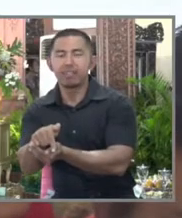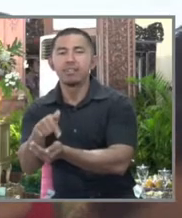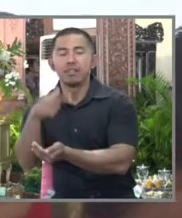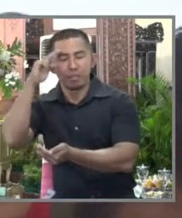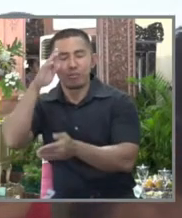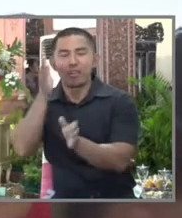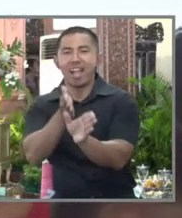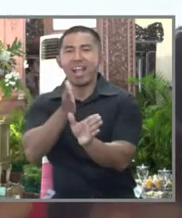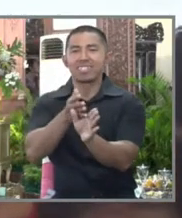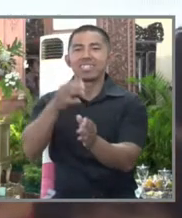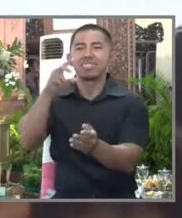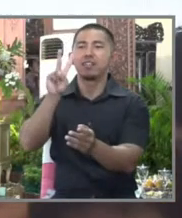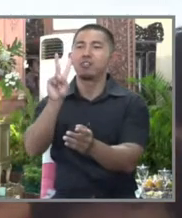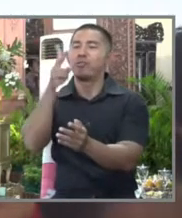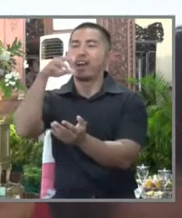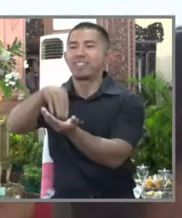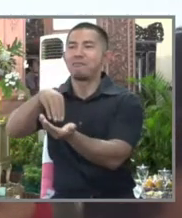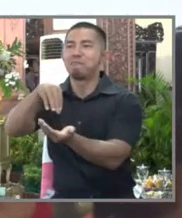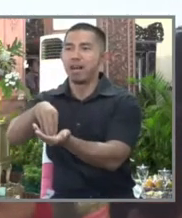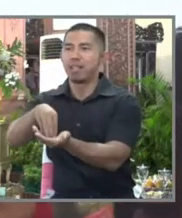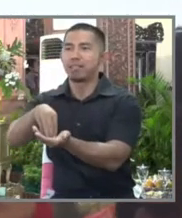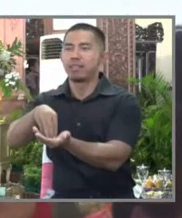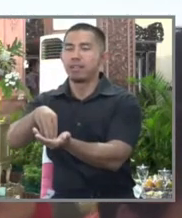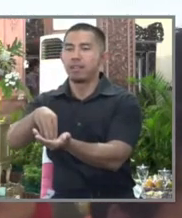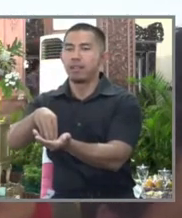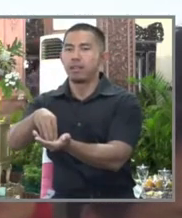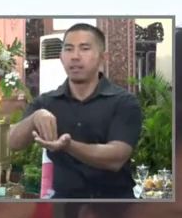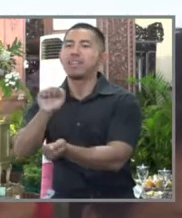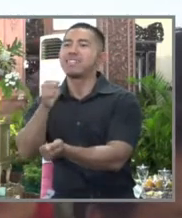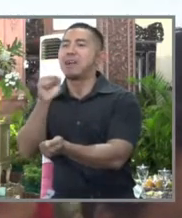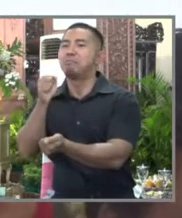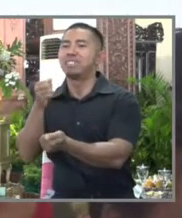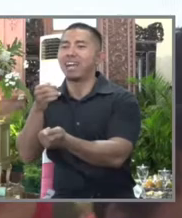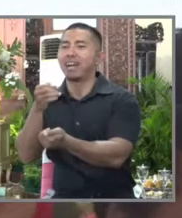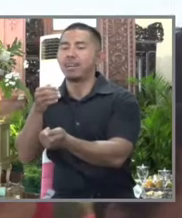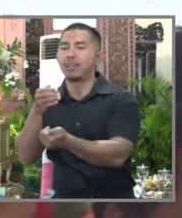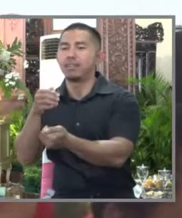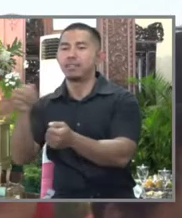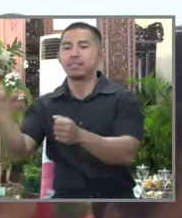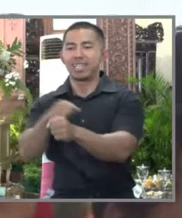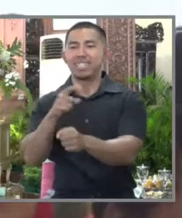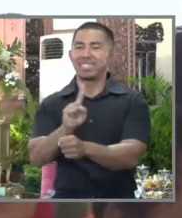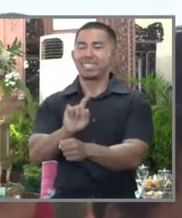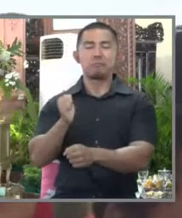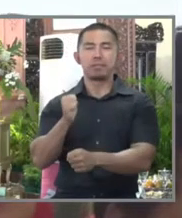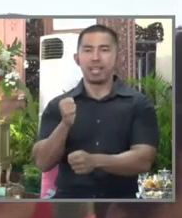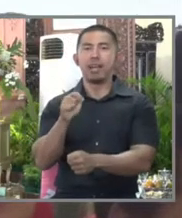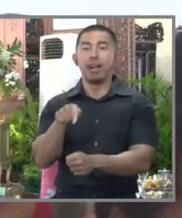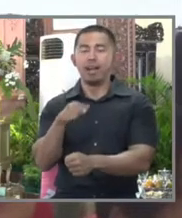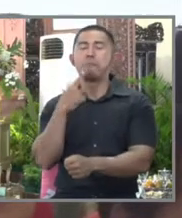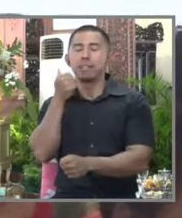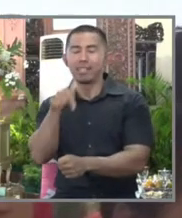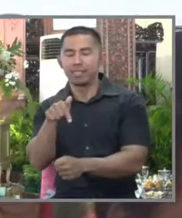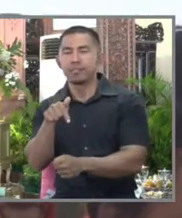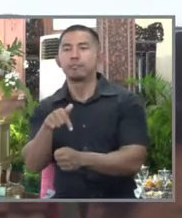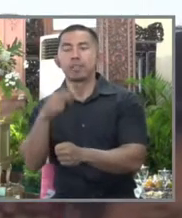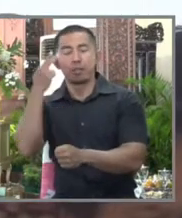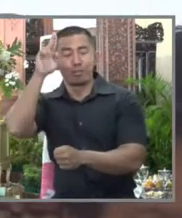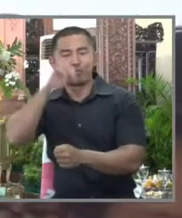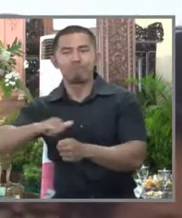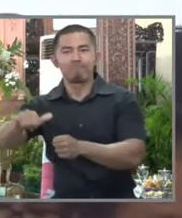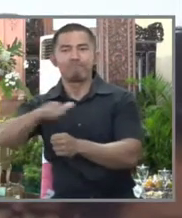akses antar dua wilayah yang itu tidak bisa diselesaikan sendiri oleh kabupaten kota. Maka forum ini menjadi penting untuk